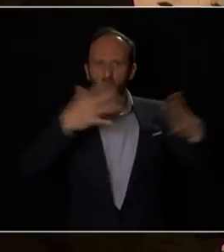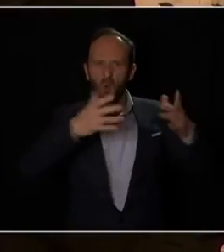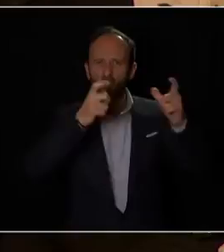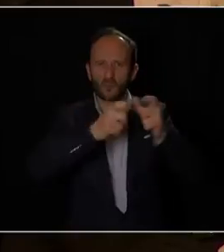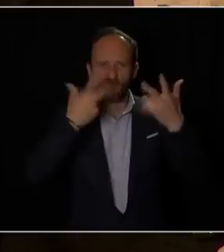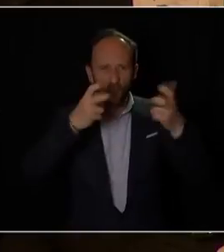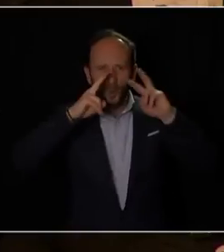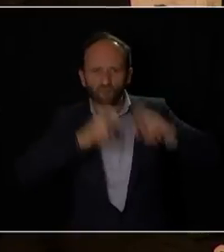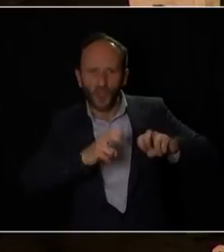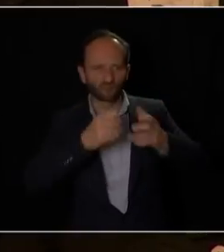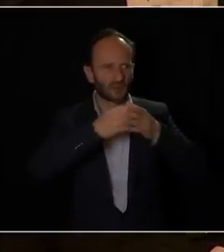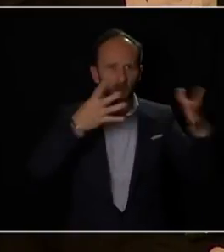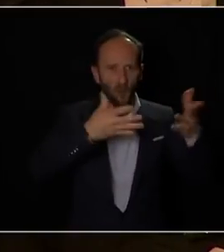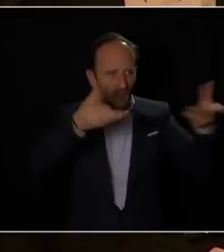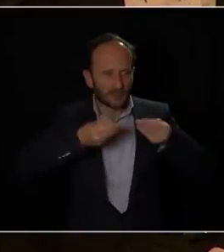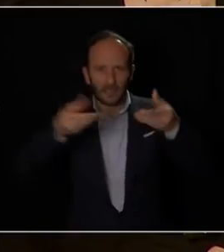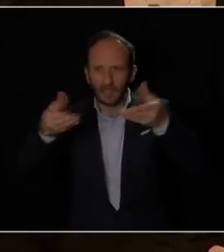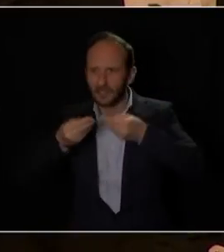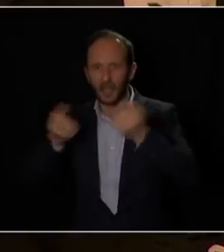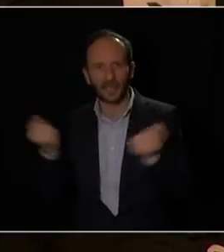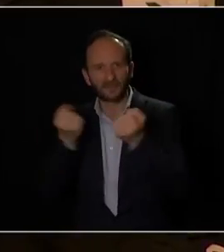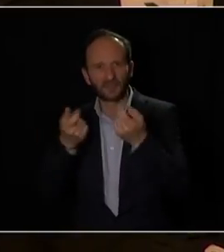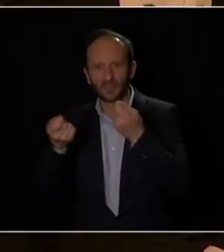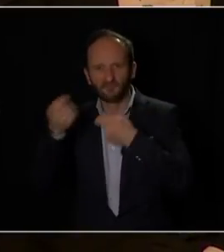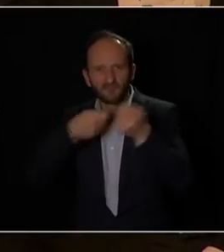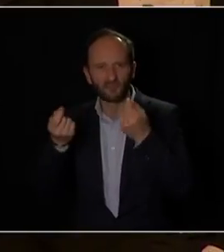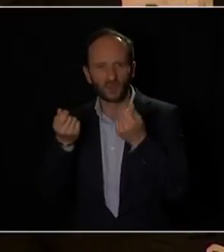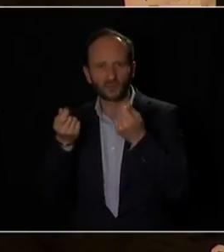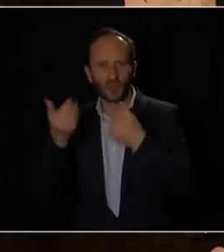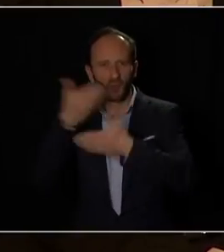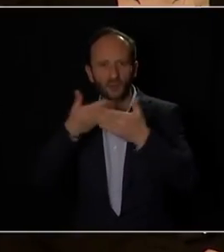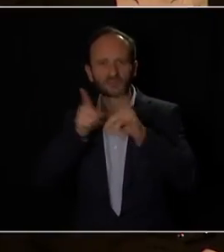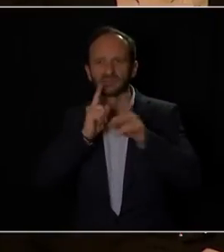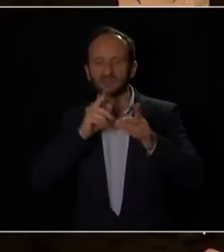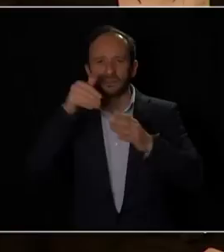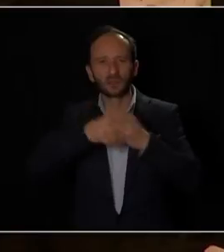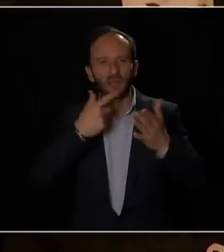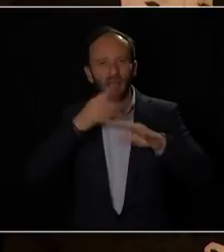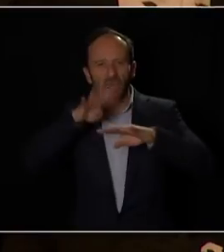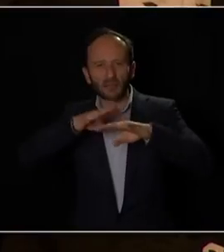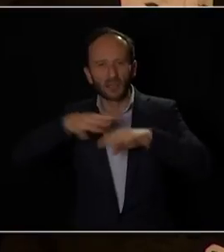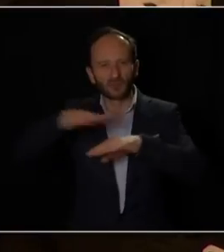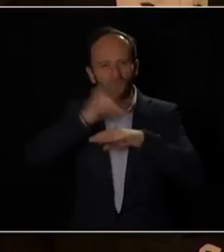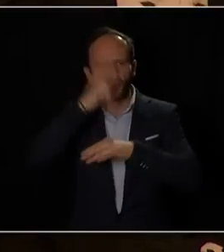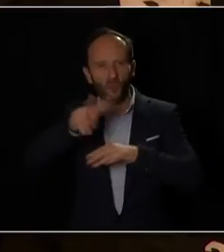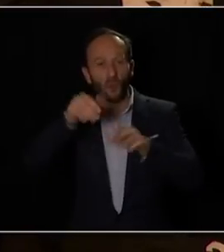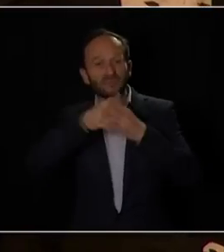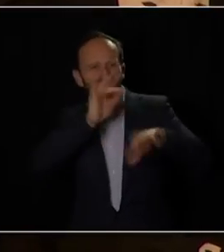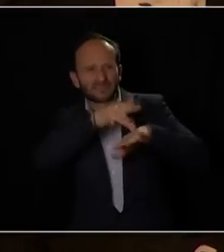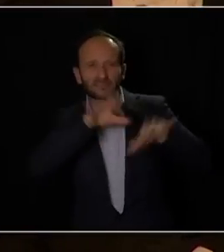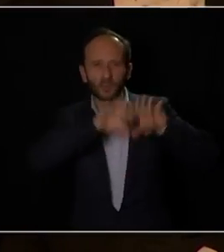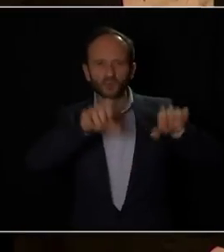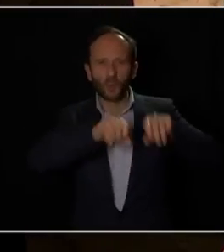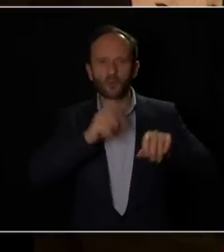de développement, leurs activités financières, leurs quartiers généraux, mais aussi les sites de production. Elle doit pouvoir attirer les scientifiques et